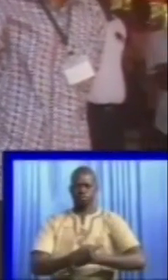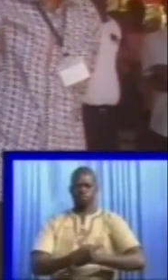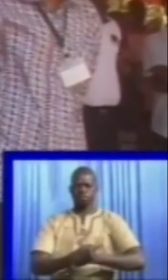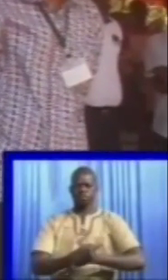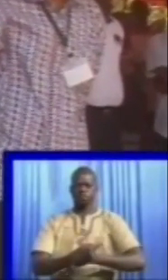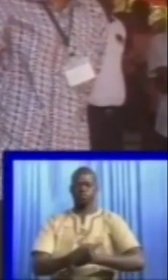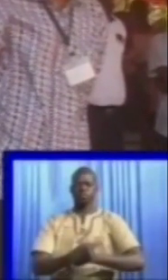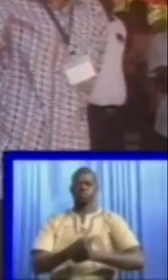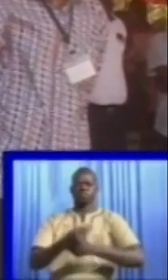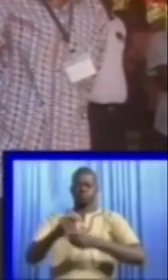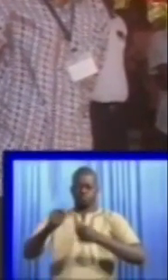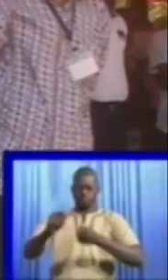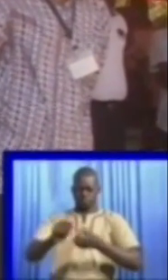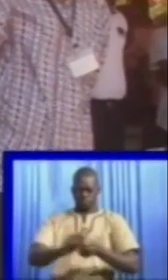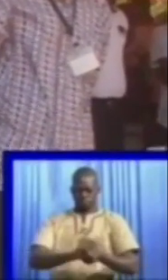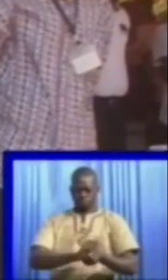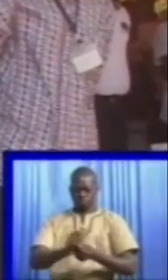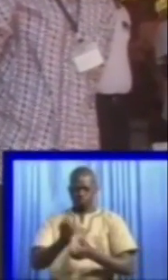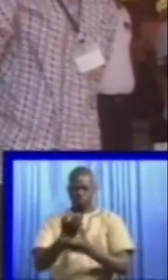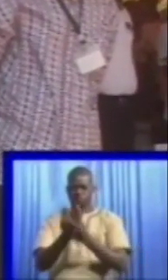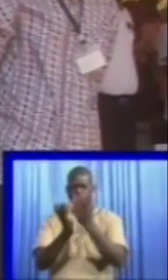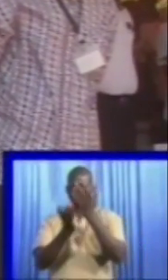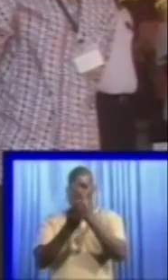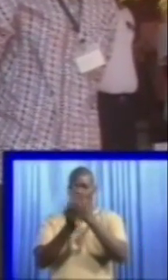À partir d'aujourd'hui, de me laver les mains au savon.